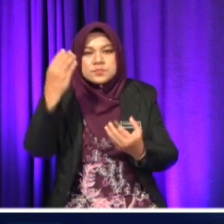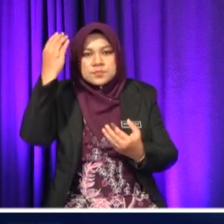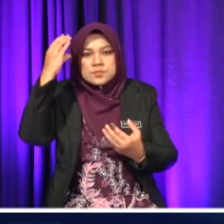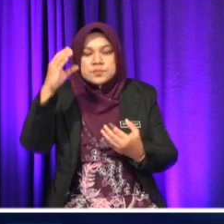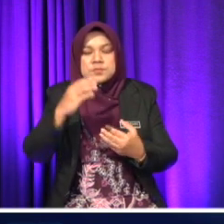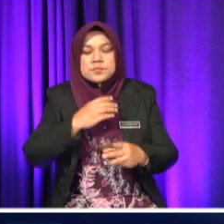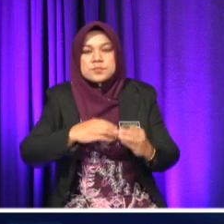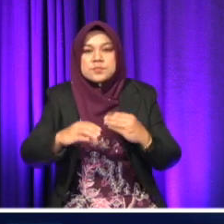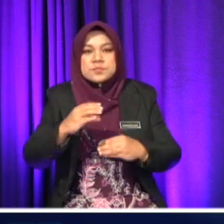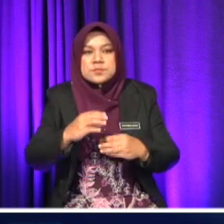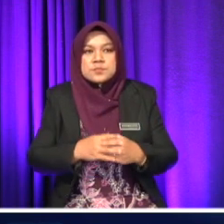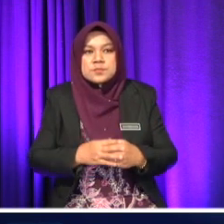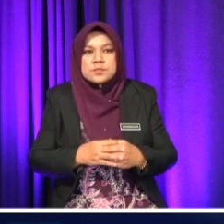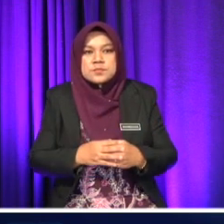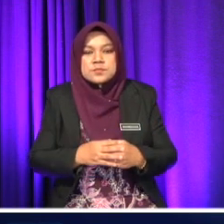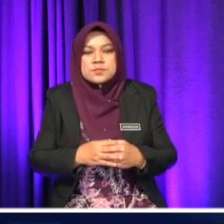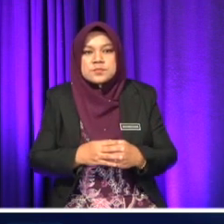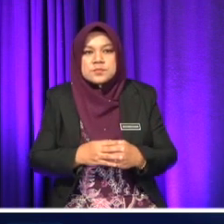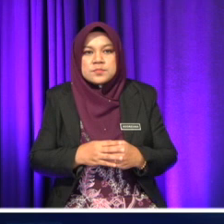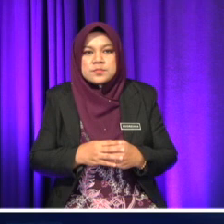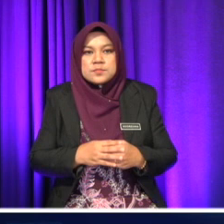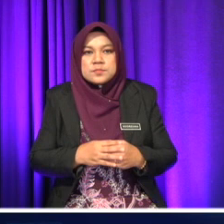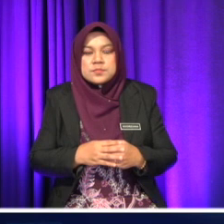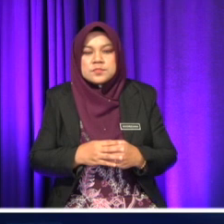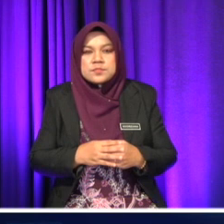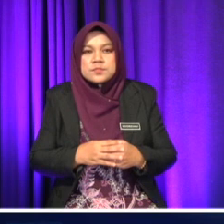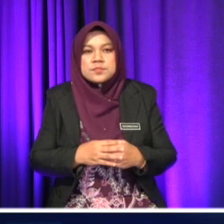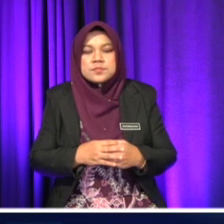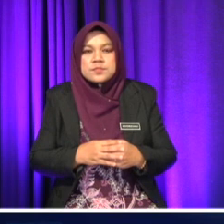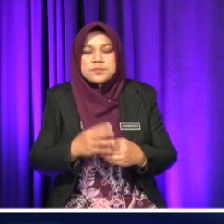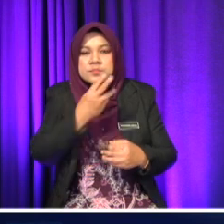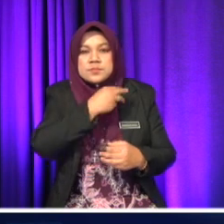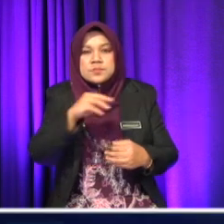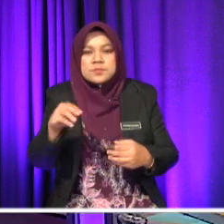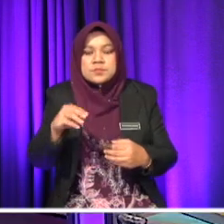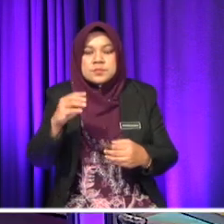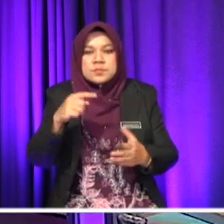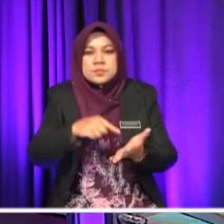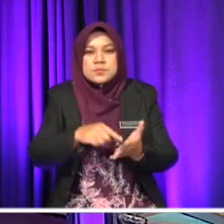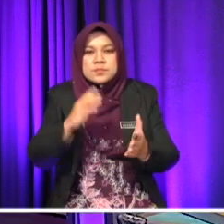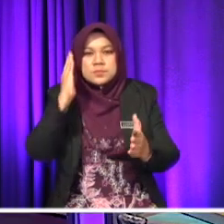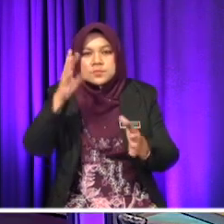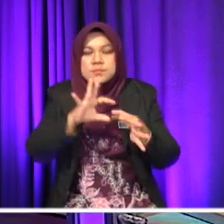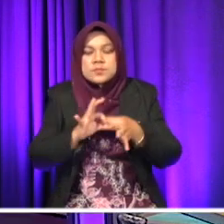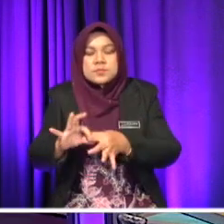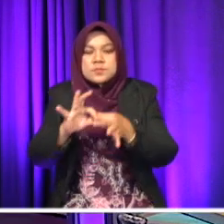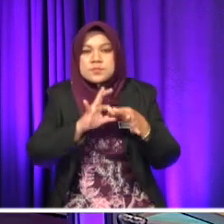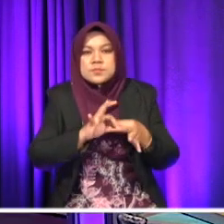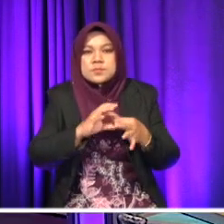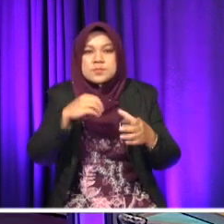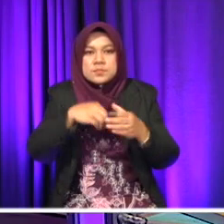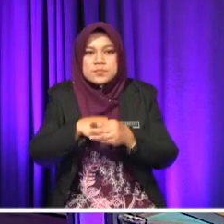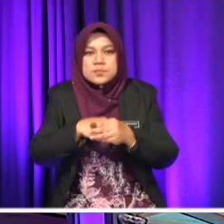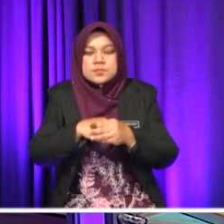oleh Putri Nurjanah dan juga Alif Humaidi Jadi mereka inilah yang akan bekerja sama dalam aplikasi